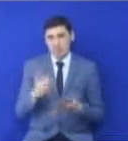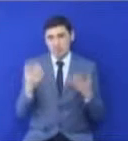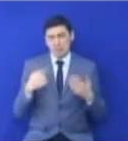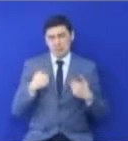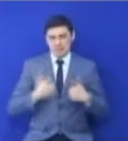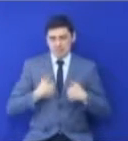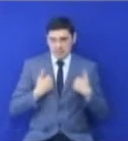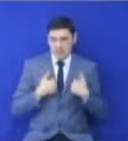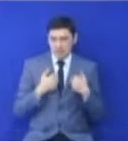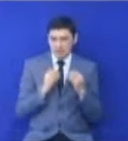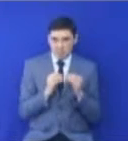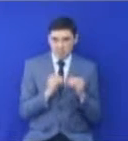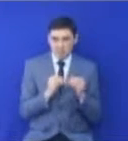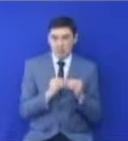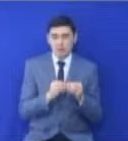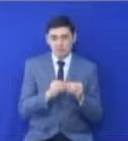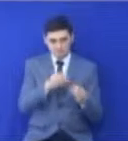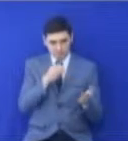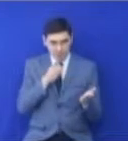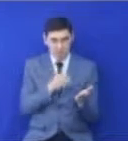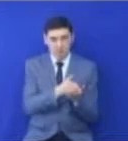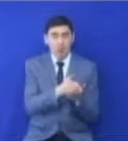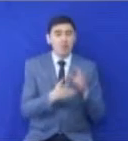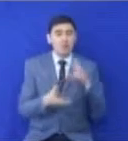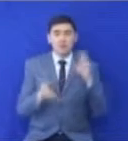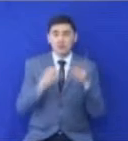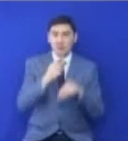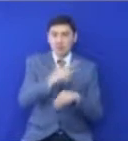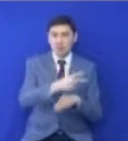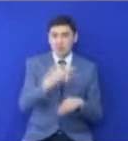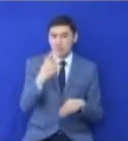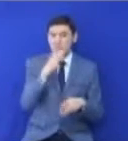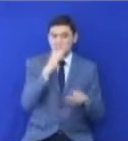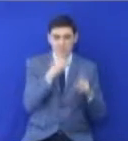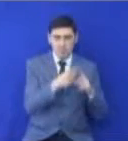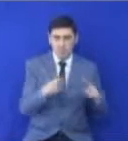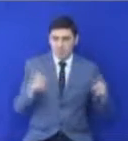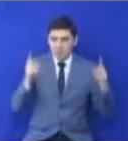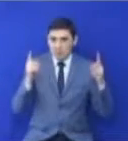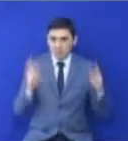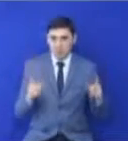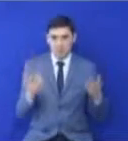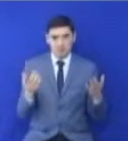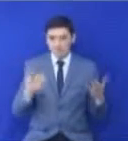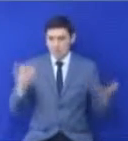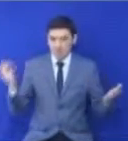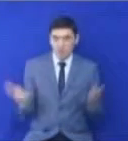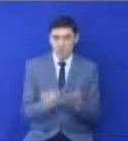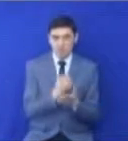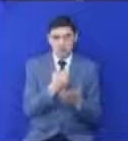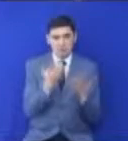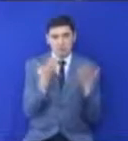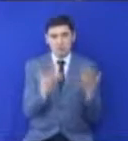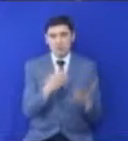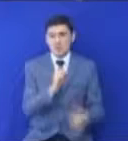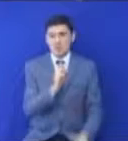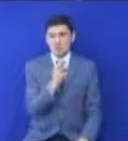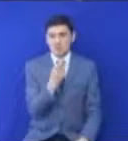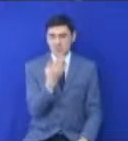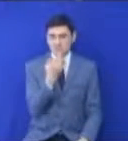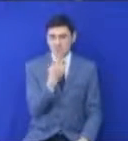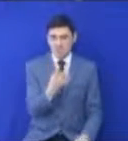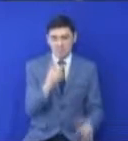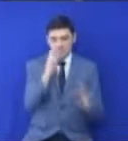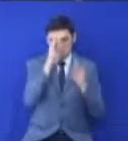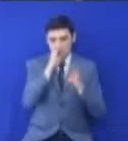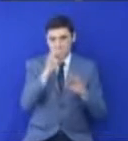адал болдым. Және бүгін күнге дейін 25 жылда көріп отырғандарыңыздай сіздермен бірге үлкен жетістіктерге жеттік. Алдағы күнге